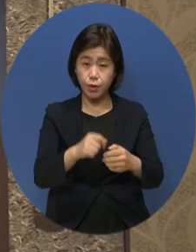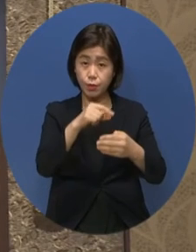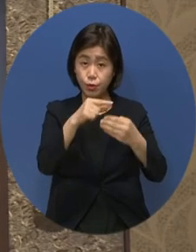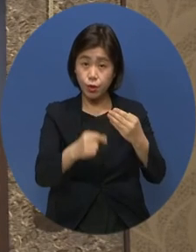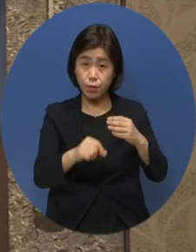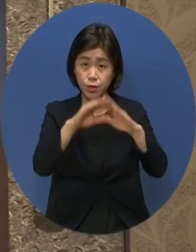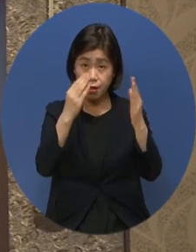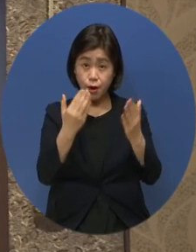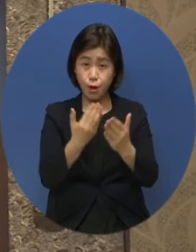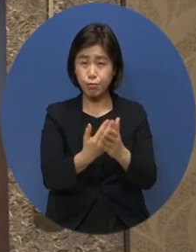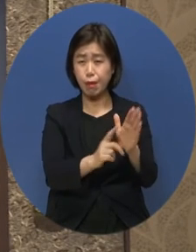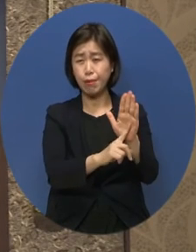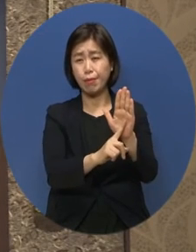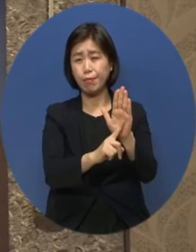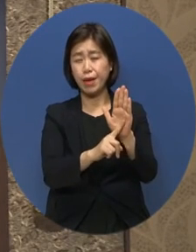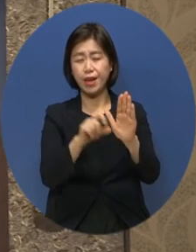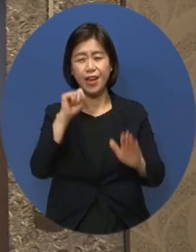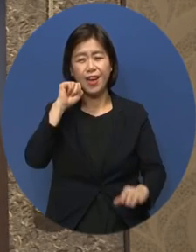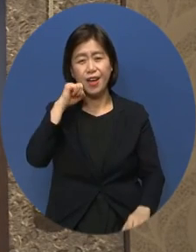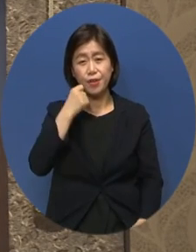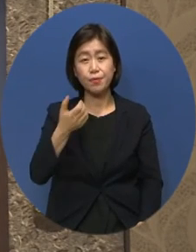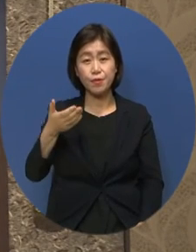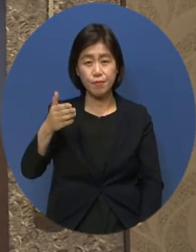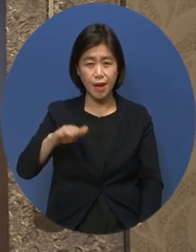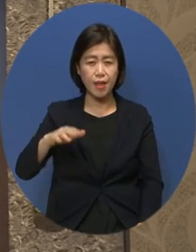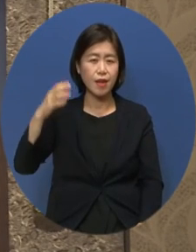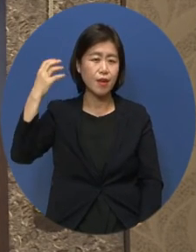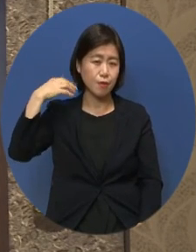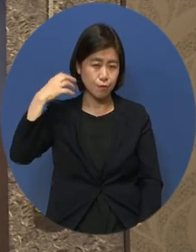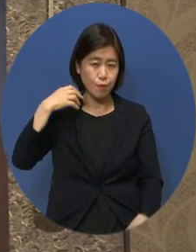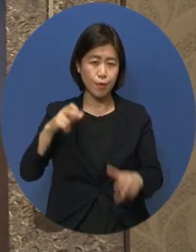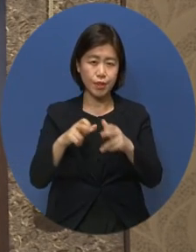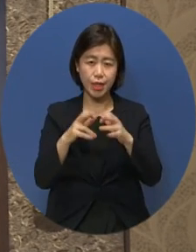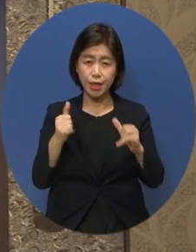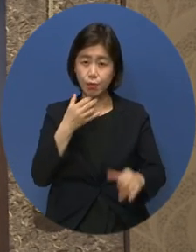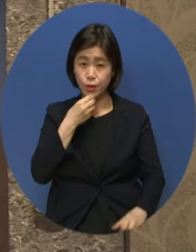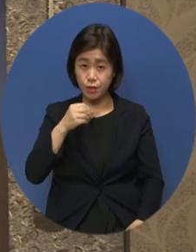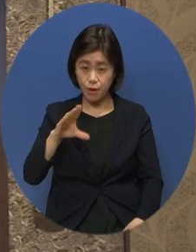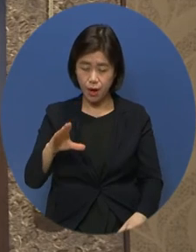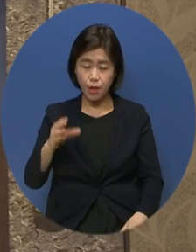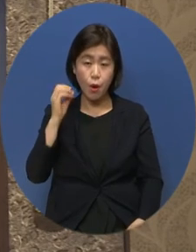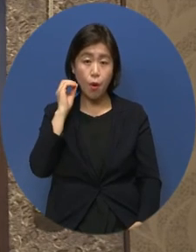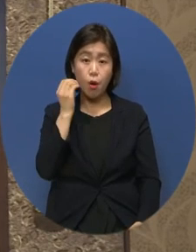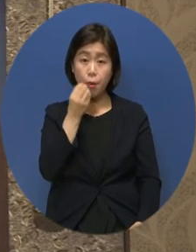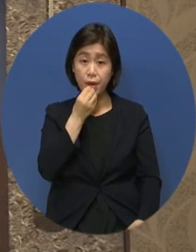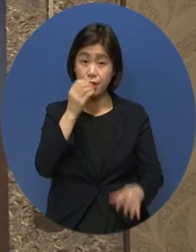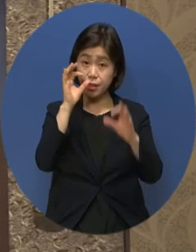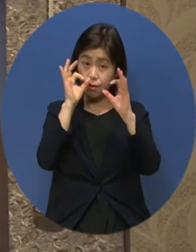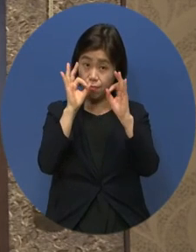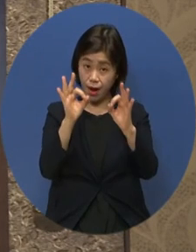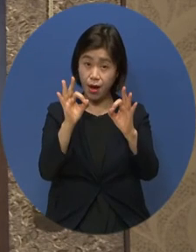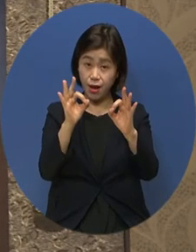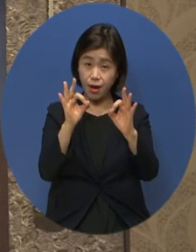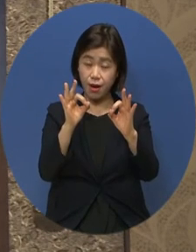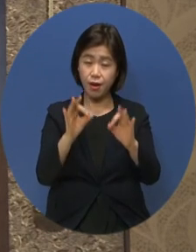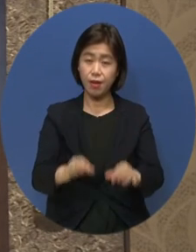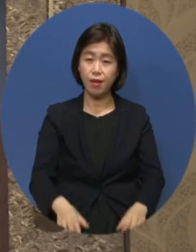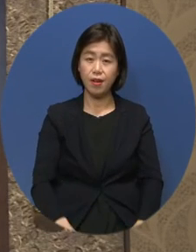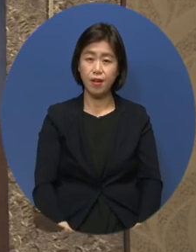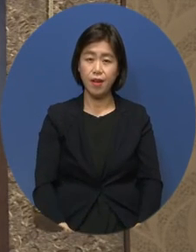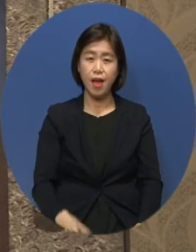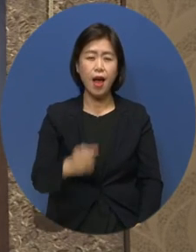나야 하기는 어렵지만 우리영토 보상인 복식은 홈페이지를 들어 오시게 되면 예 명 도법 쓰고 또 장애인